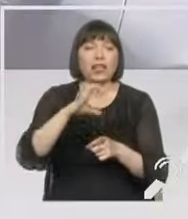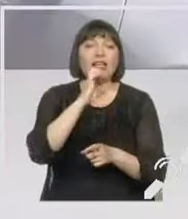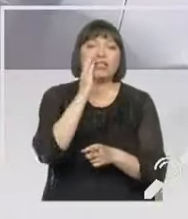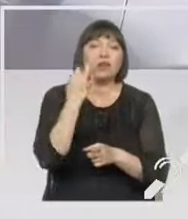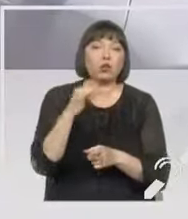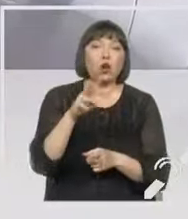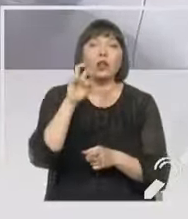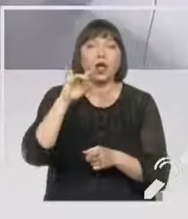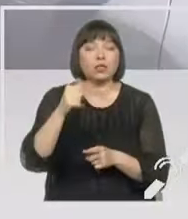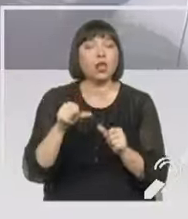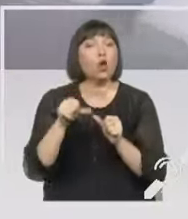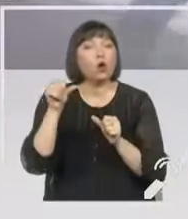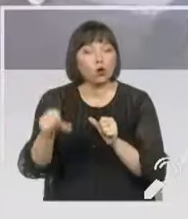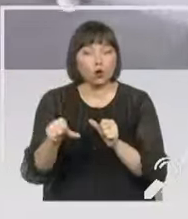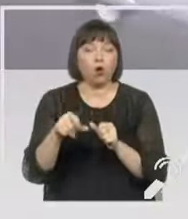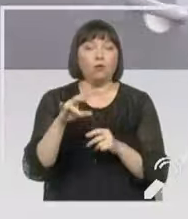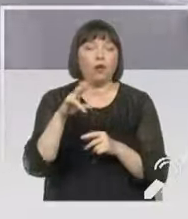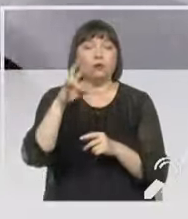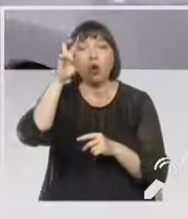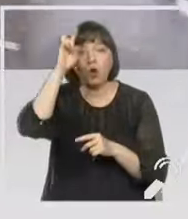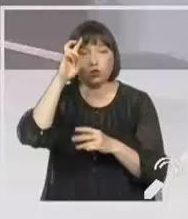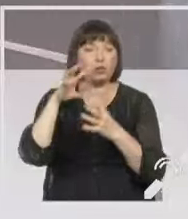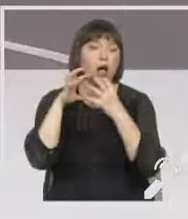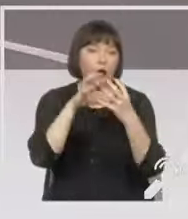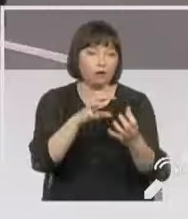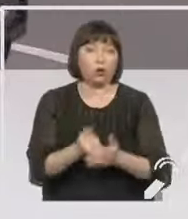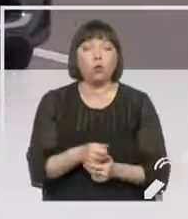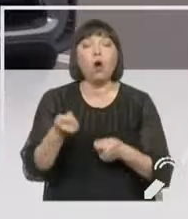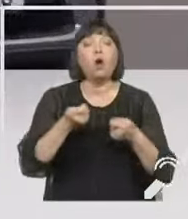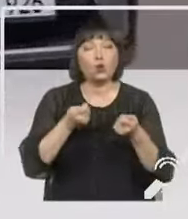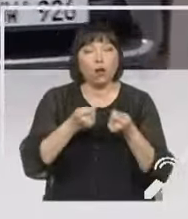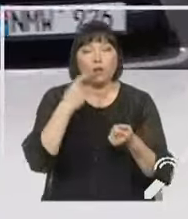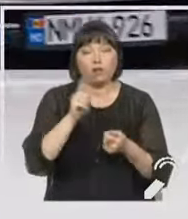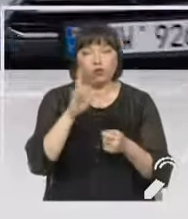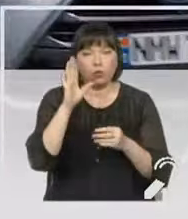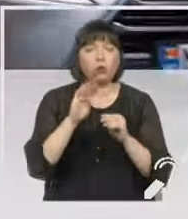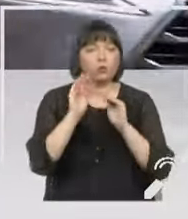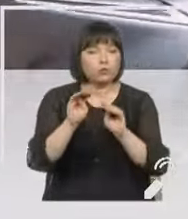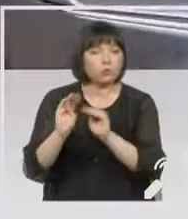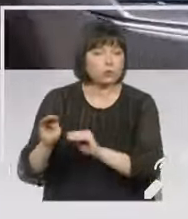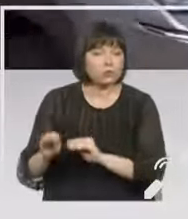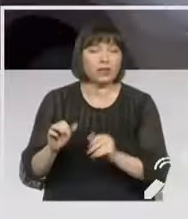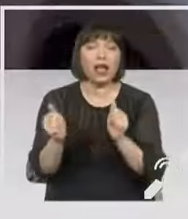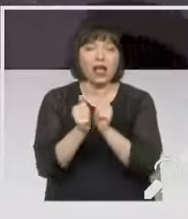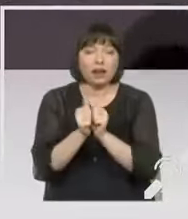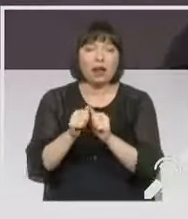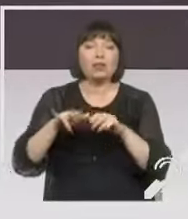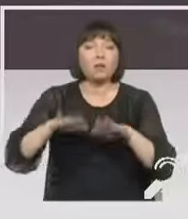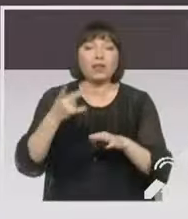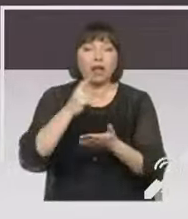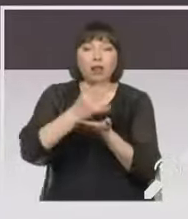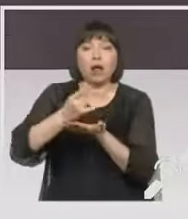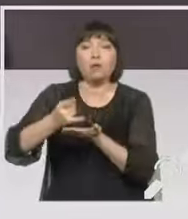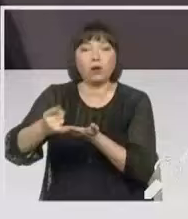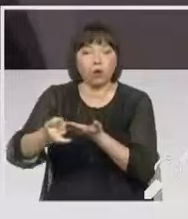Sfântul Lazar. Excepție va face doar transportul public. Autoritățile susțin că vor fi amenajate în preajmă și mai multe locuri de